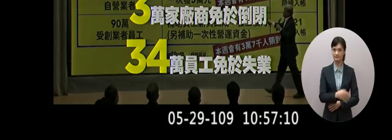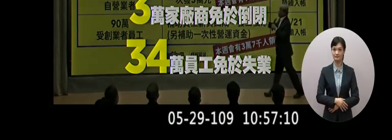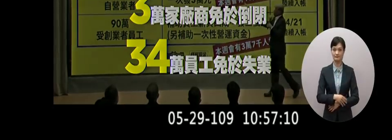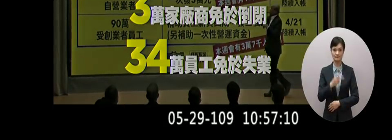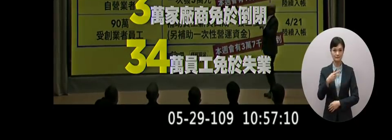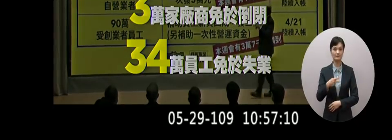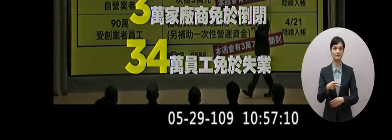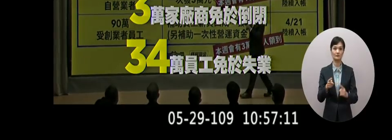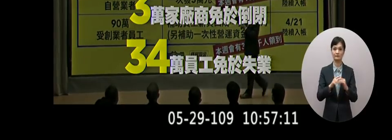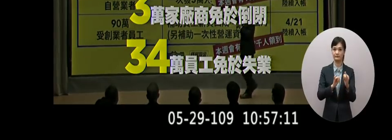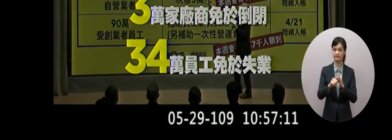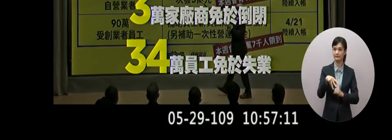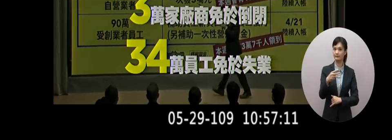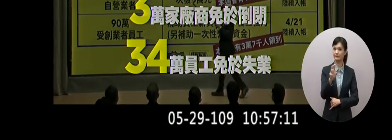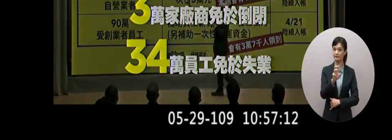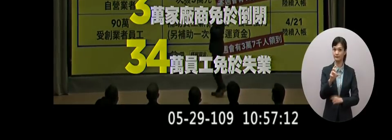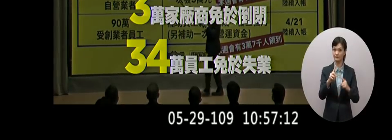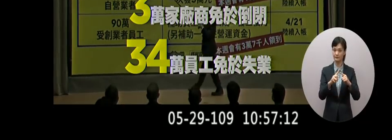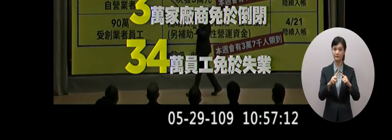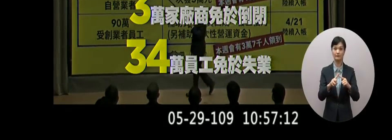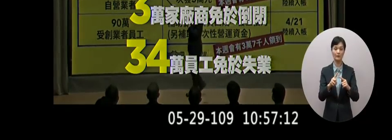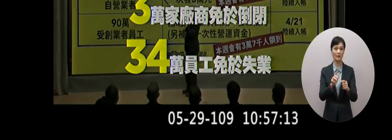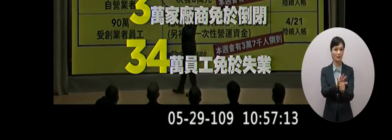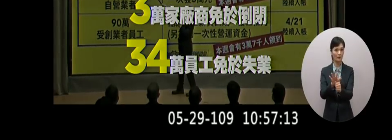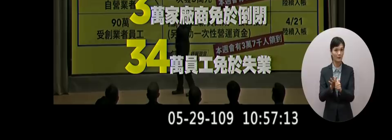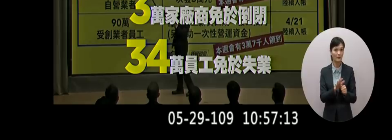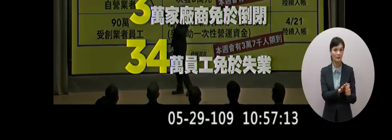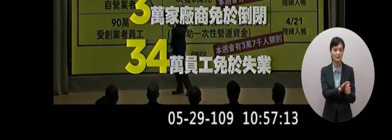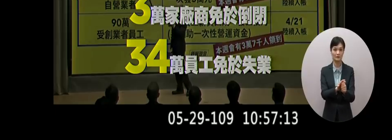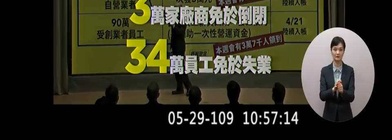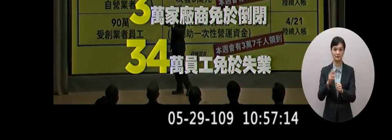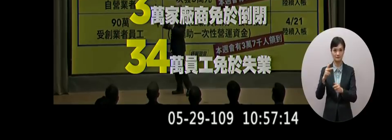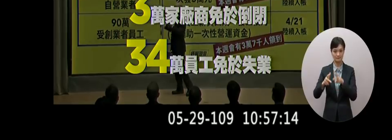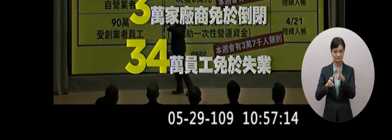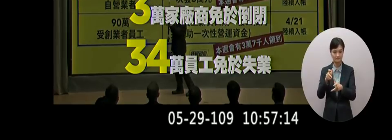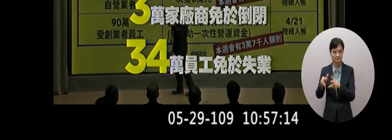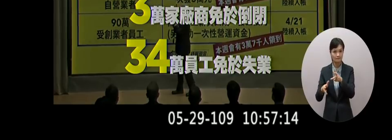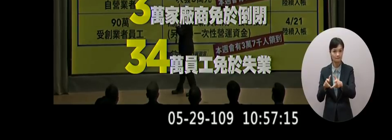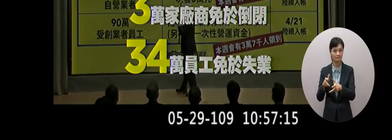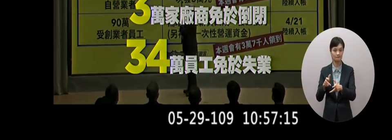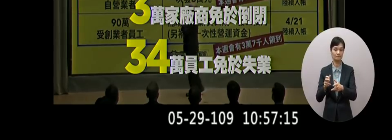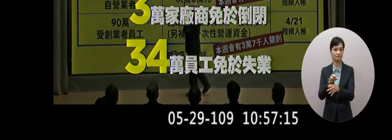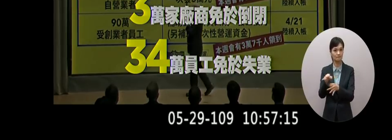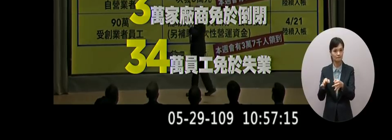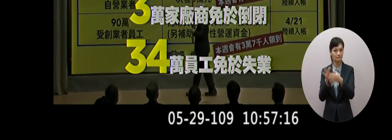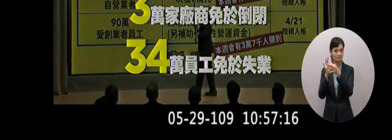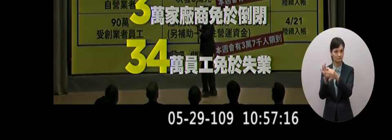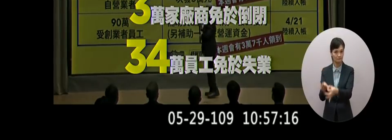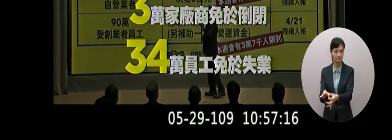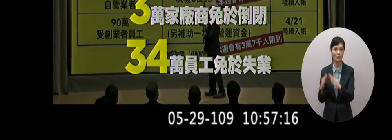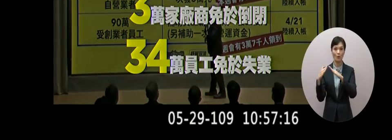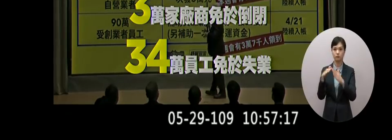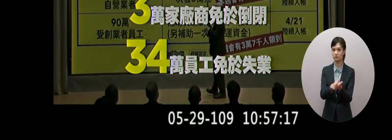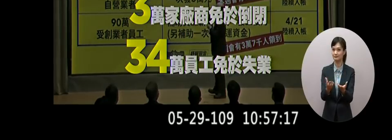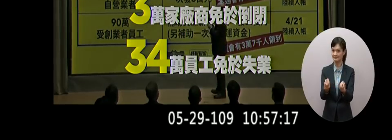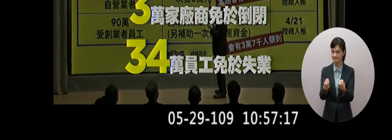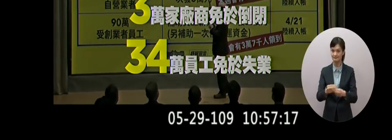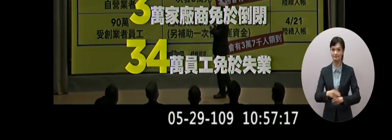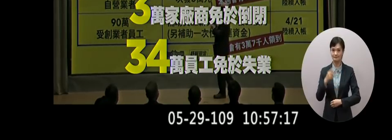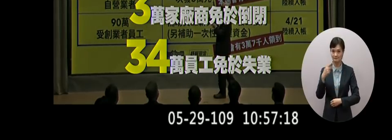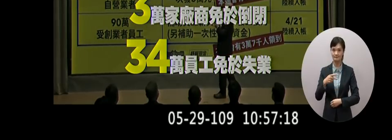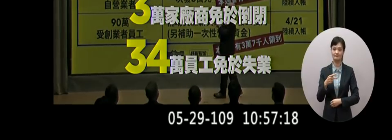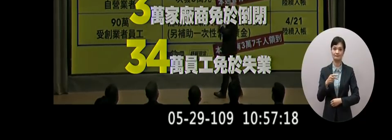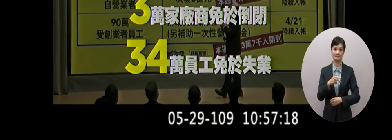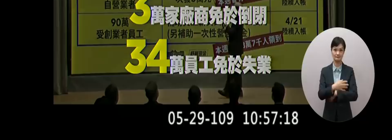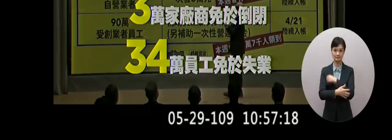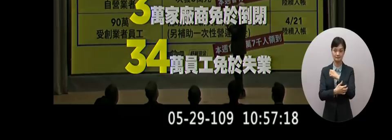了380万的民众，保住了3万多家厂商免于倒闭，34万名